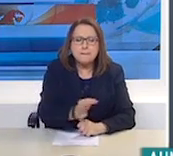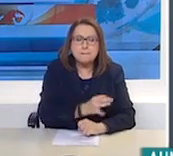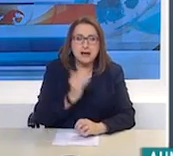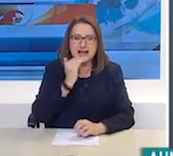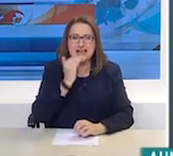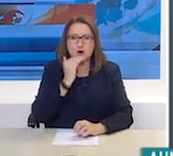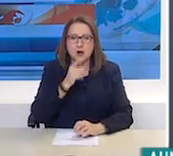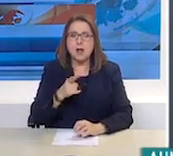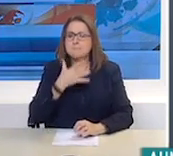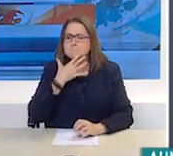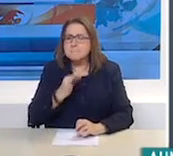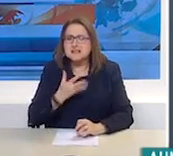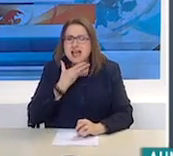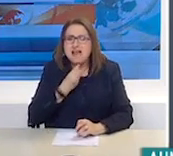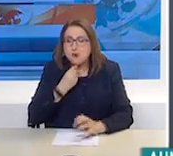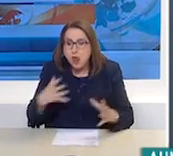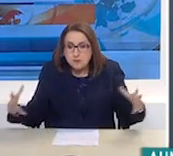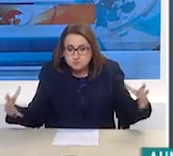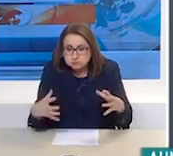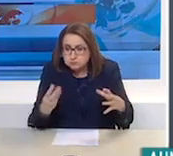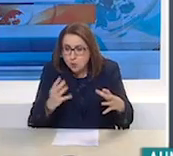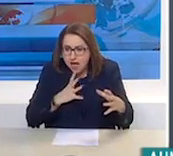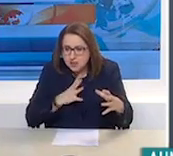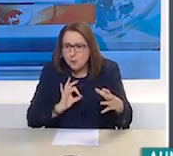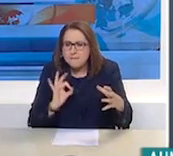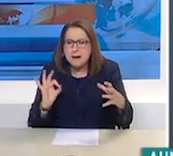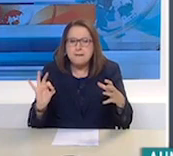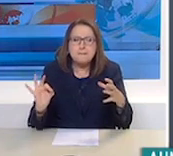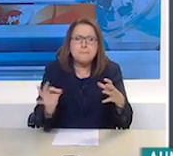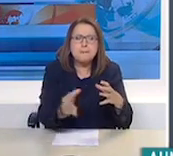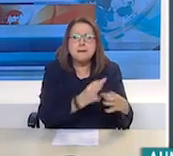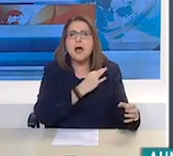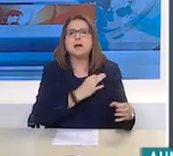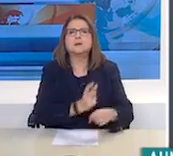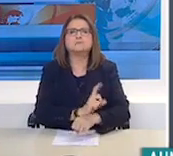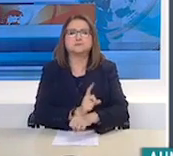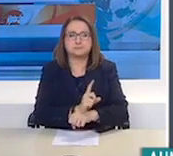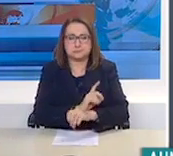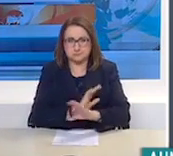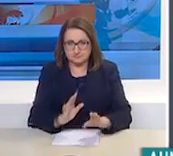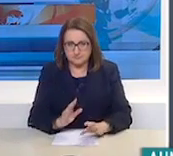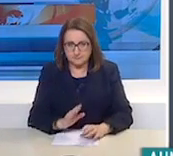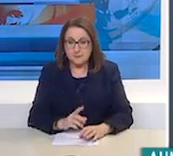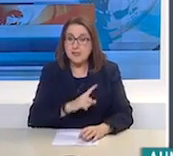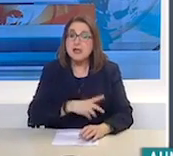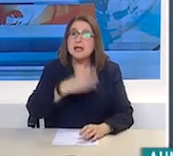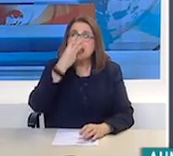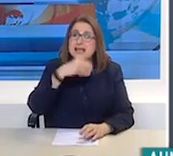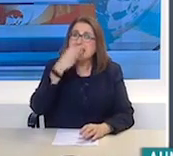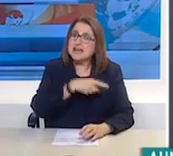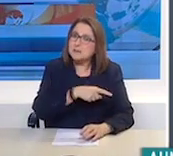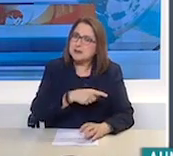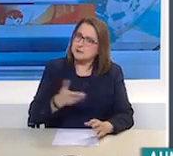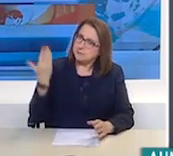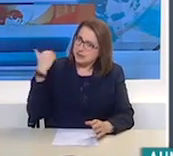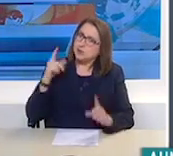με αποτέλεσμα ο ιός να προκαλεί πολύ μεγάλη νοσηρότητα και θνητότητα. Όσον αφορά τη γρίπη, βέβαια, λόγω της προστασίας που προσφέρει το εμβόλιο και